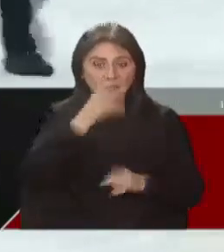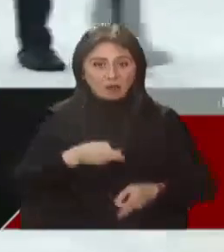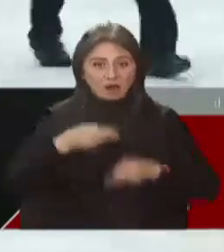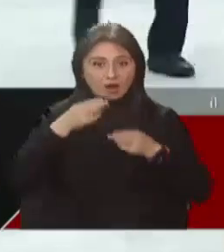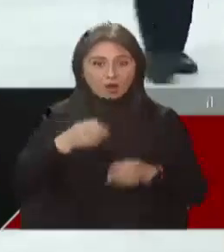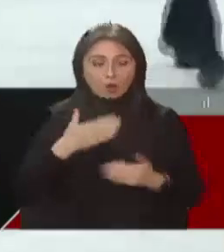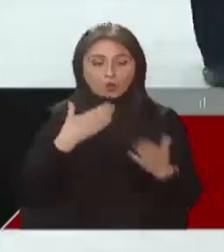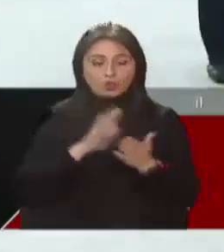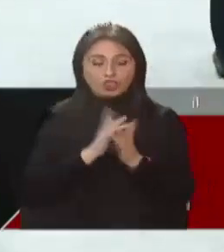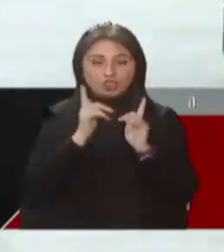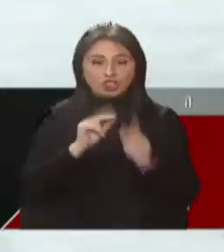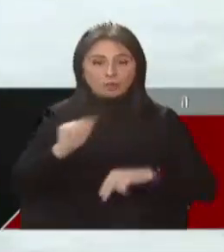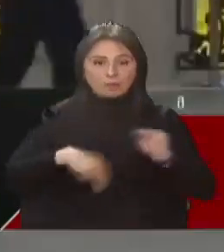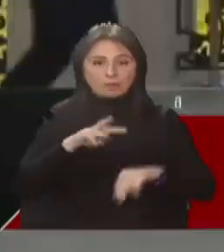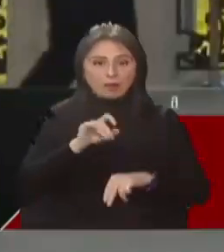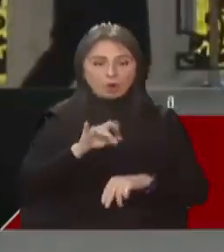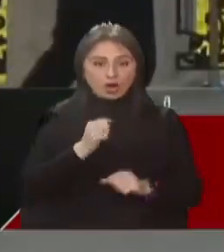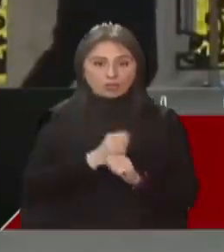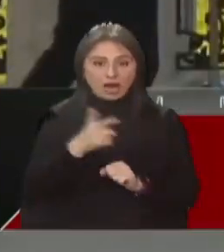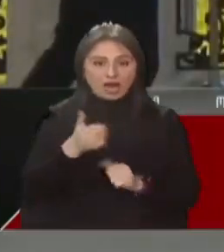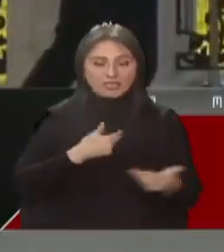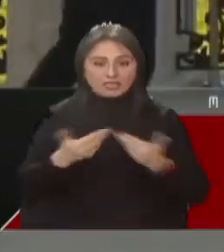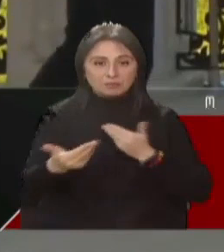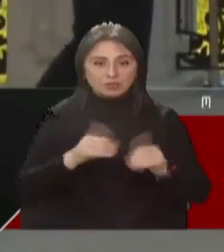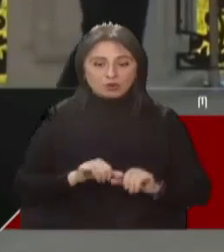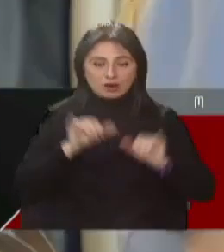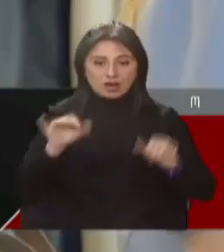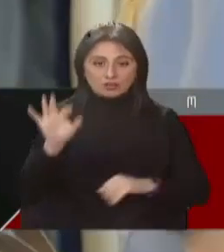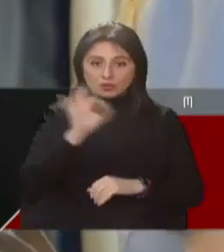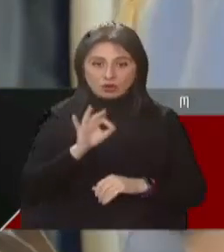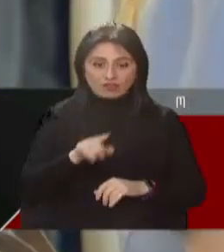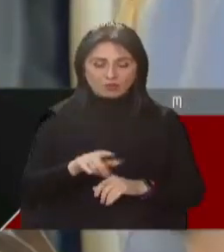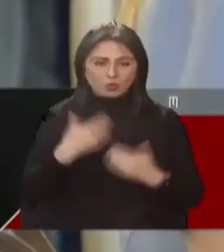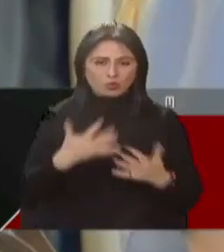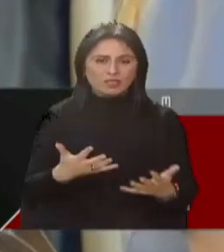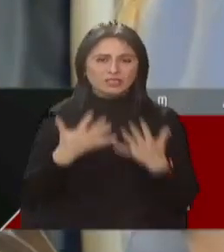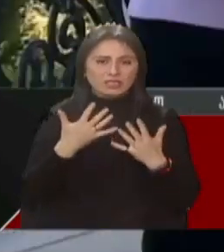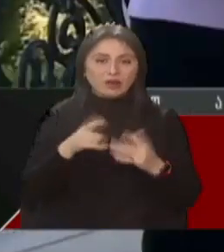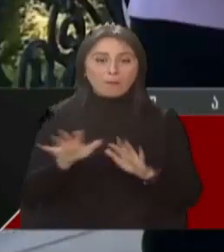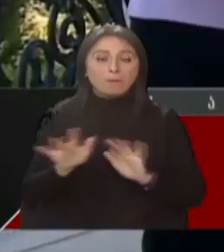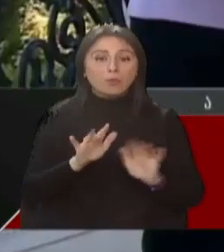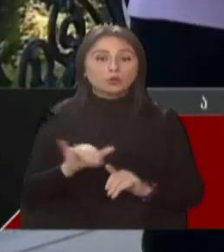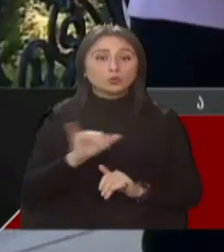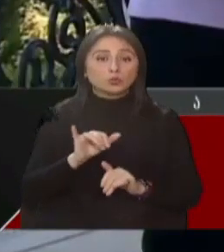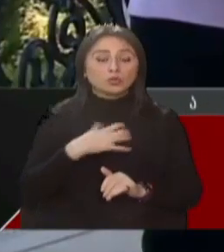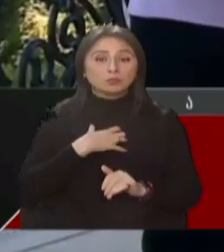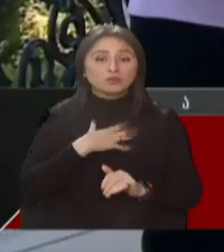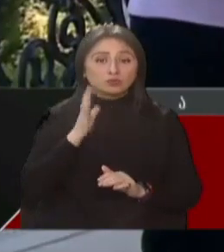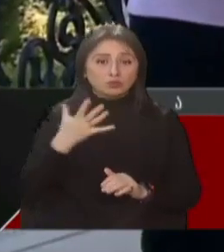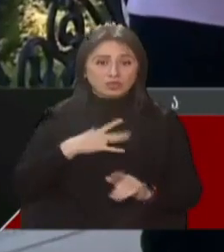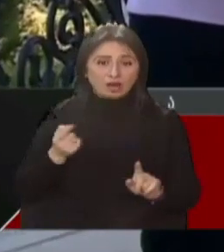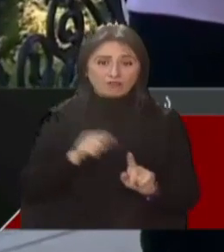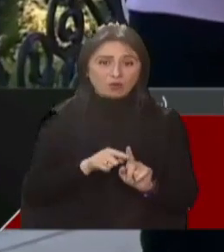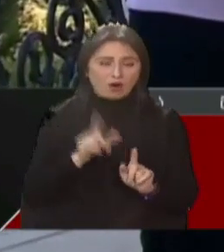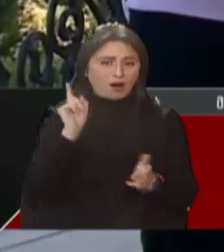და ურთიერთშეთანხმების მემორანდუმი გააფორმა გაზის მიწოდების გაზრდის შესახებ, იმთავითვე ცხადი გახდა, რომ ამ პროცესში მნიშვნელოვანი როლი